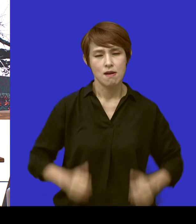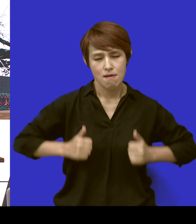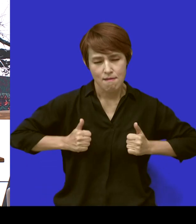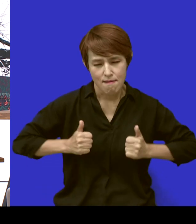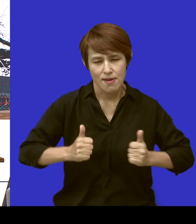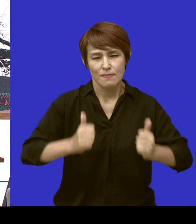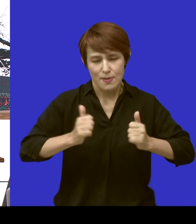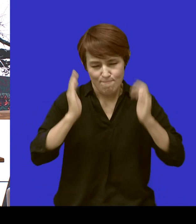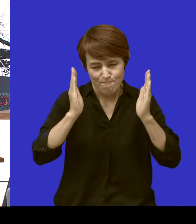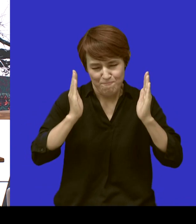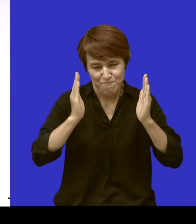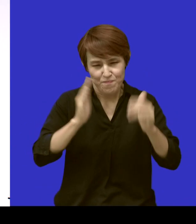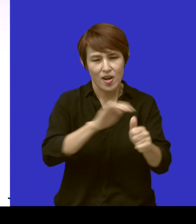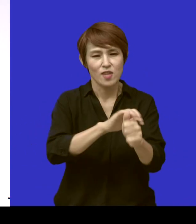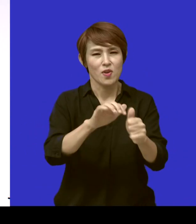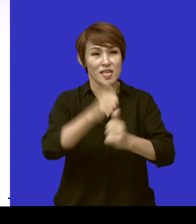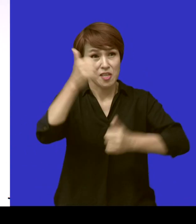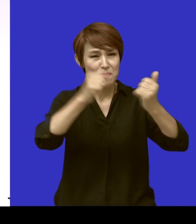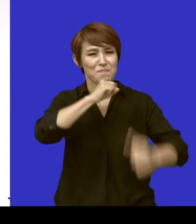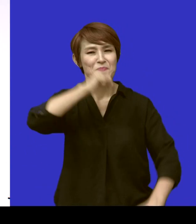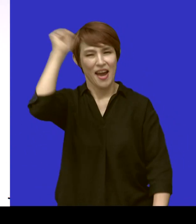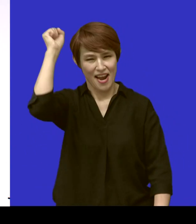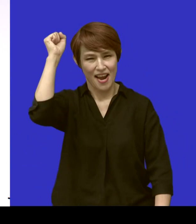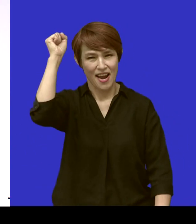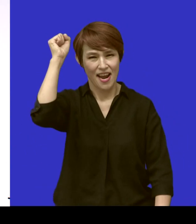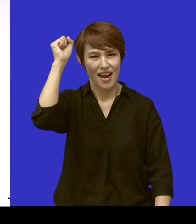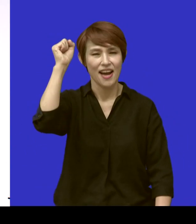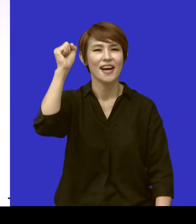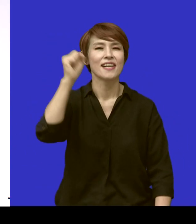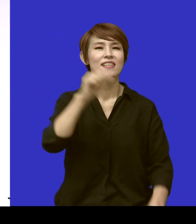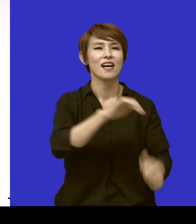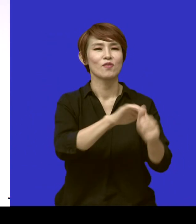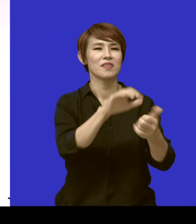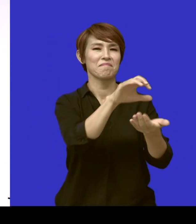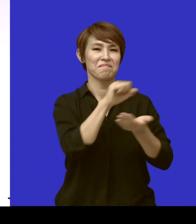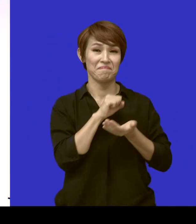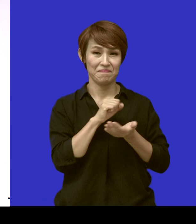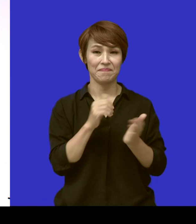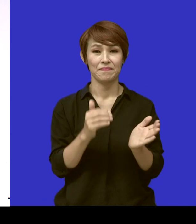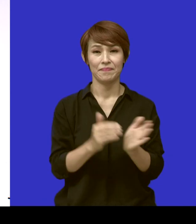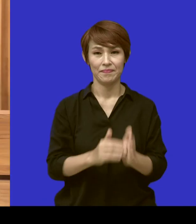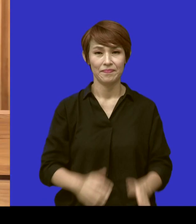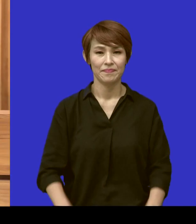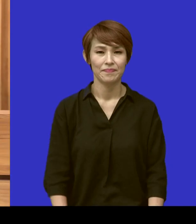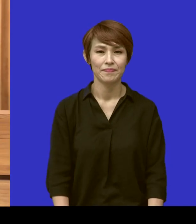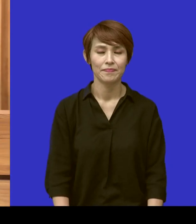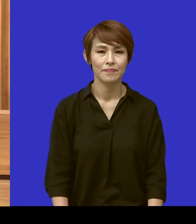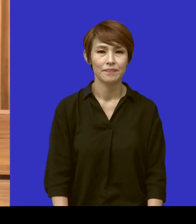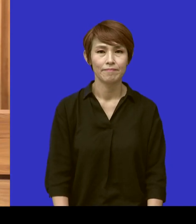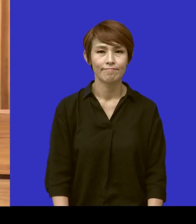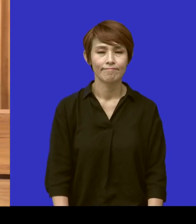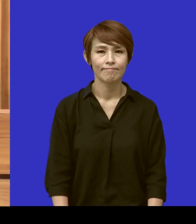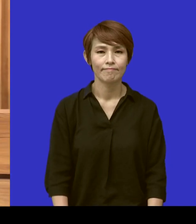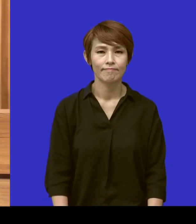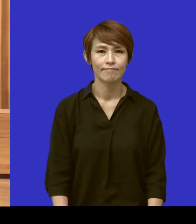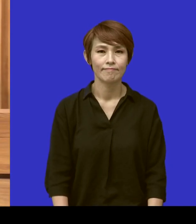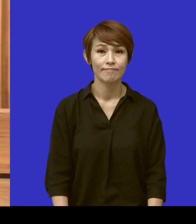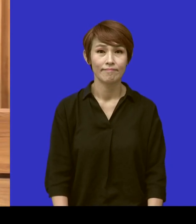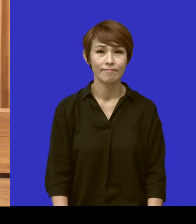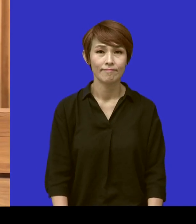열심히 공부해서 한손해 시험에 통과해서 그것을 받을 수 사용할 줄 알아요? 있었어요. 네. 방금 그